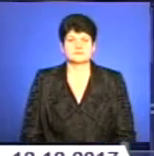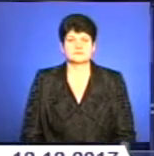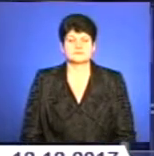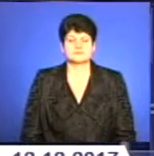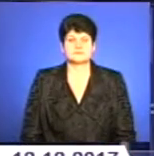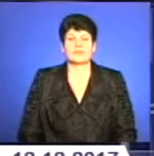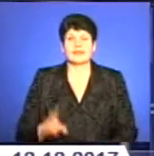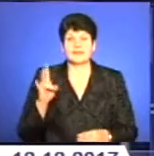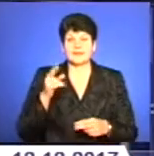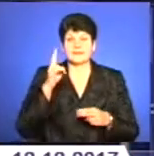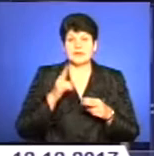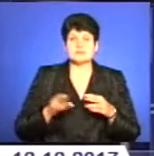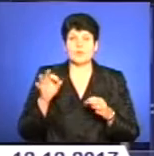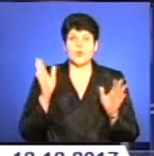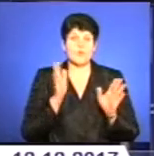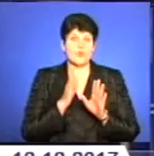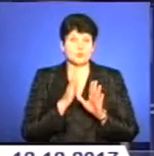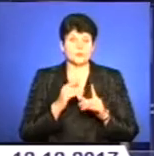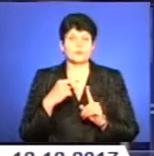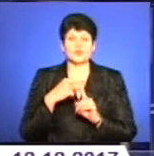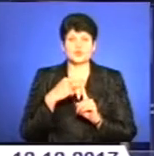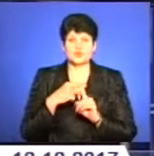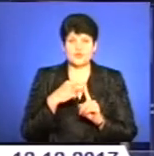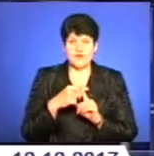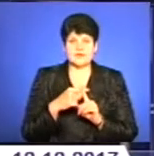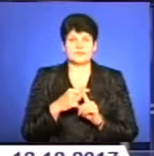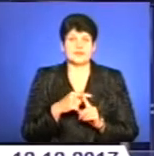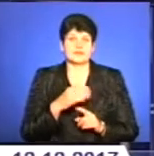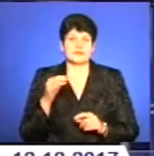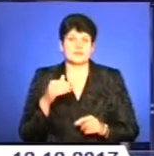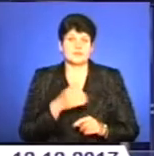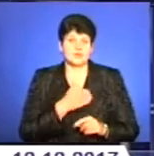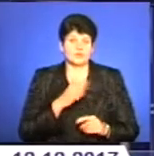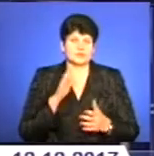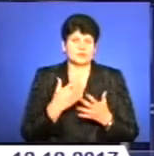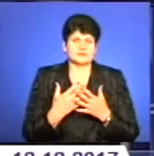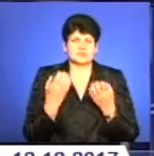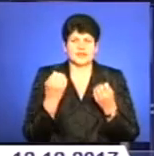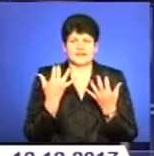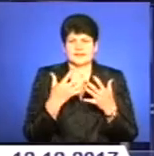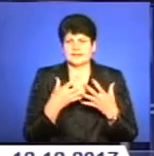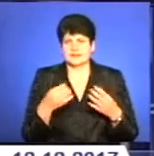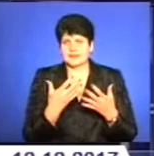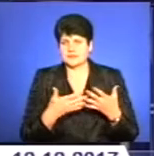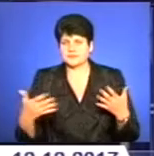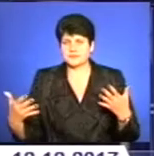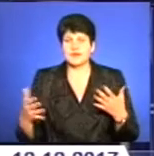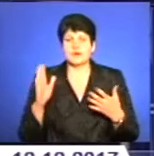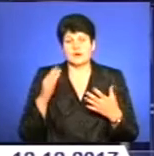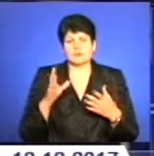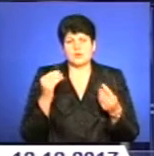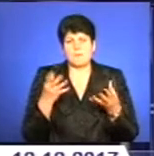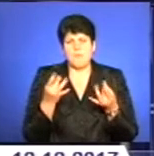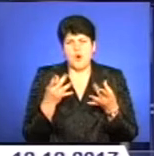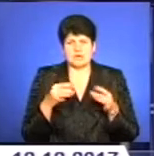І на завершення про погоду. Плюсова температура протримається на Тернопільщині ще кілька днів. Синоптики прогнозують також мокрий сніг